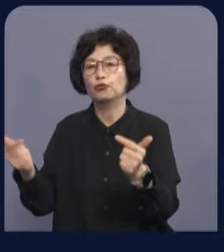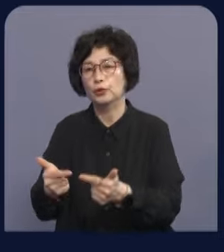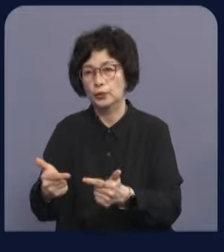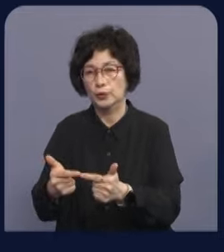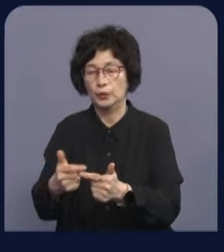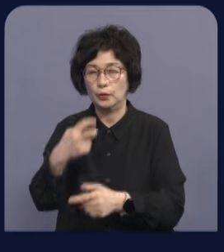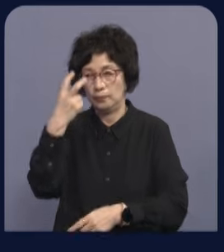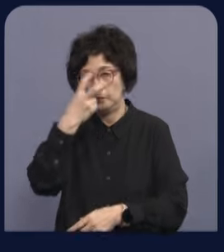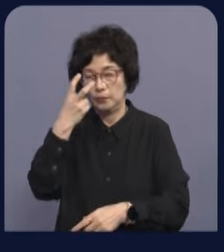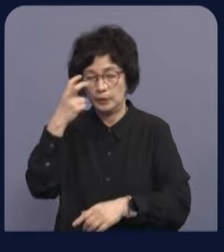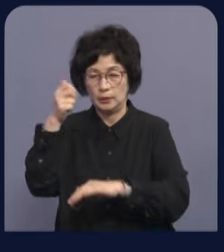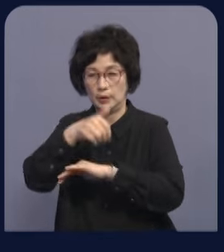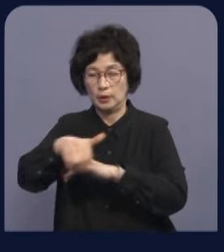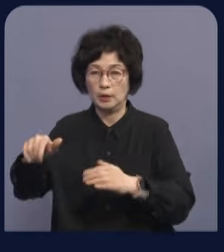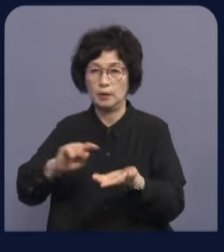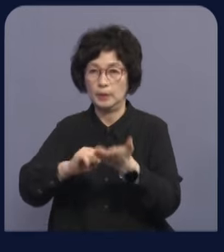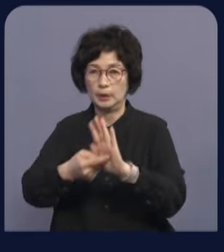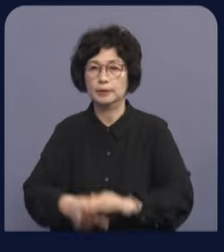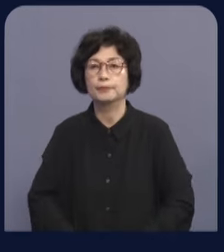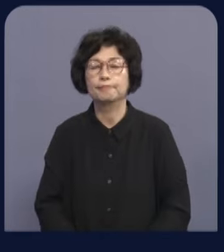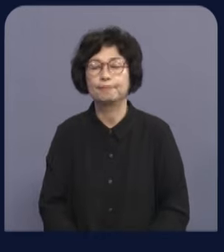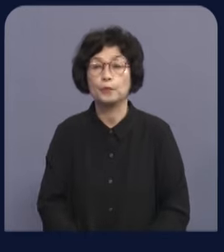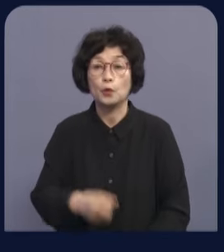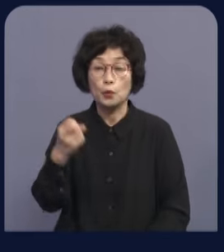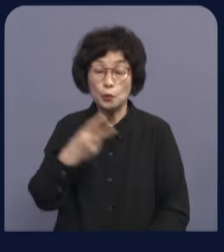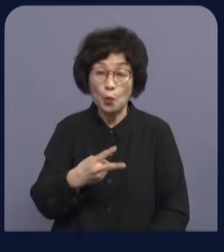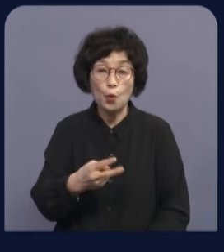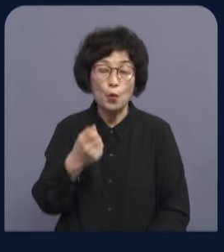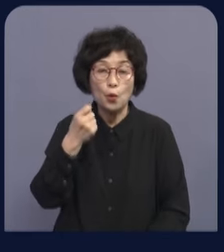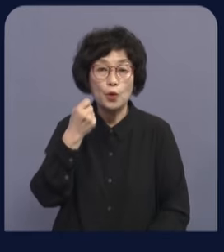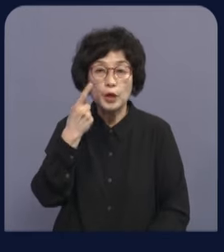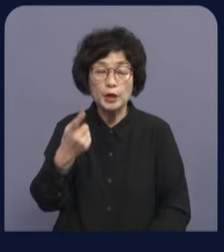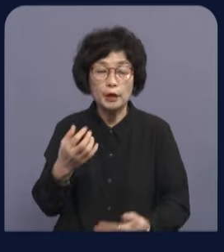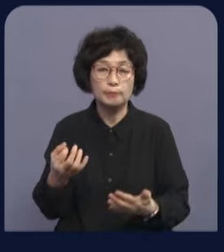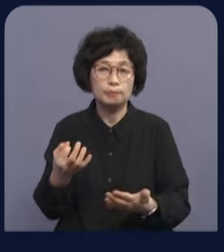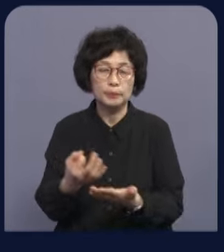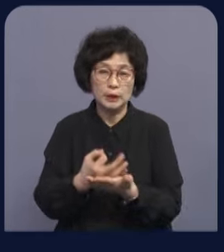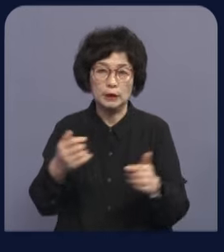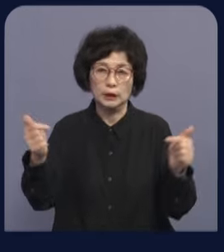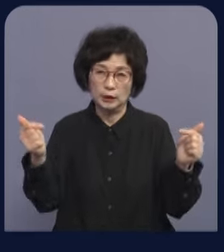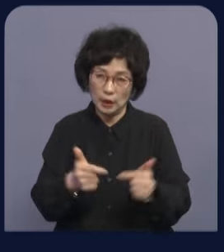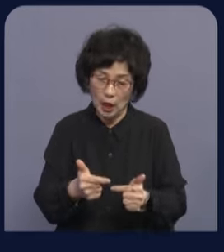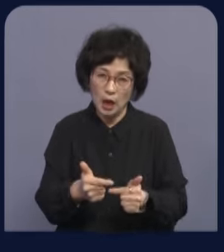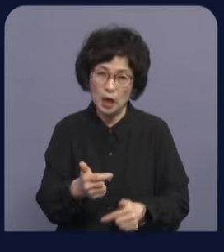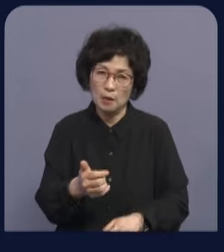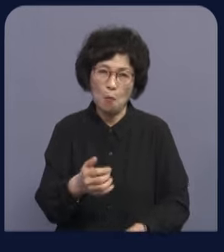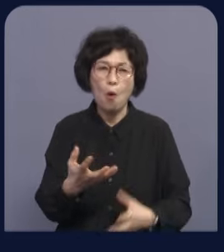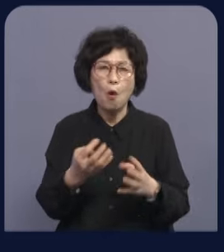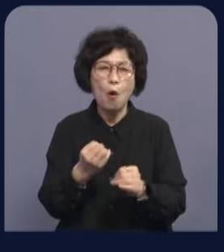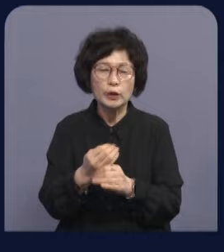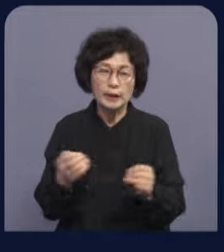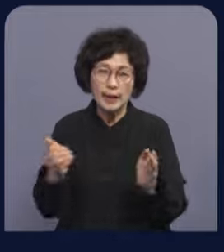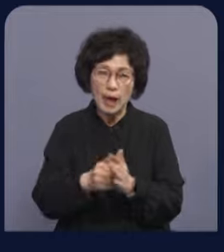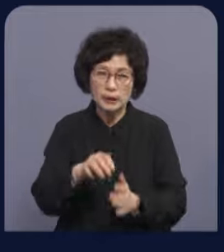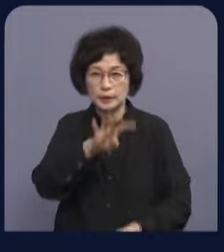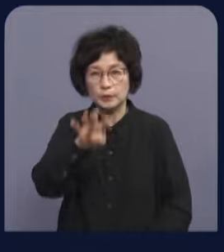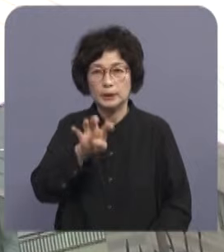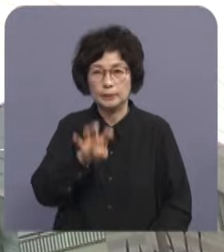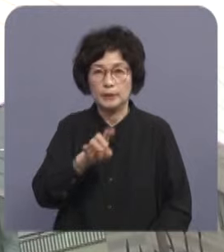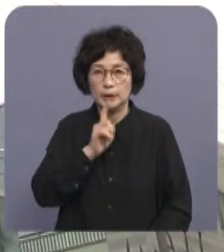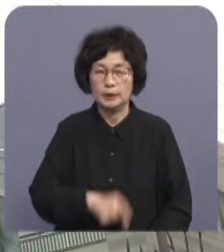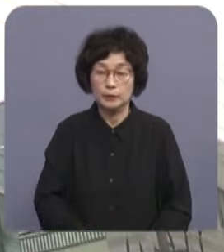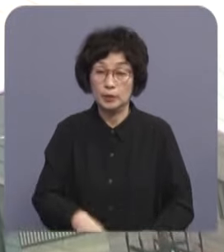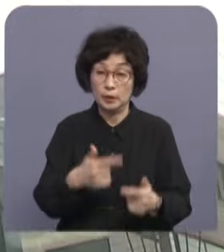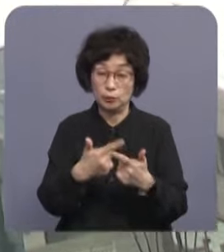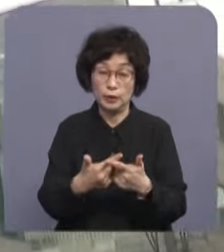검토할 예정이라고 밝혔습니다 또 임금피크제가 얼마나 유지될 수 있을지 미지수라고 덧붙였습니다